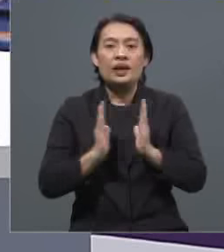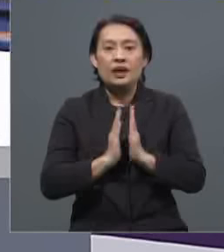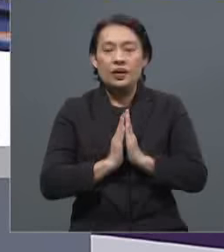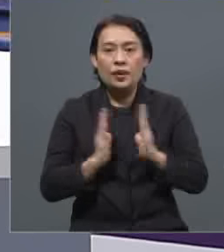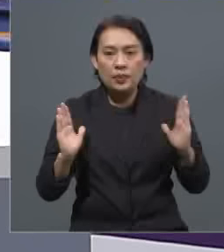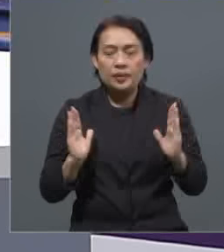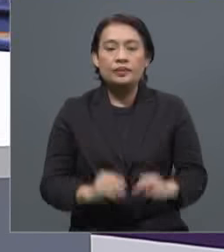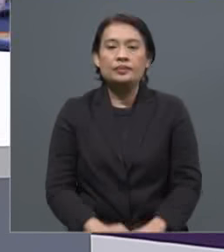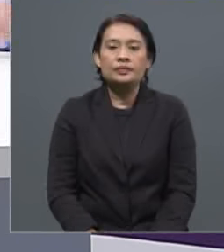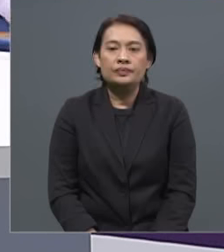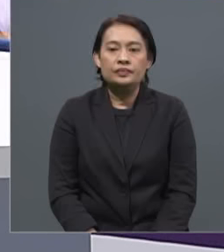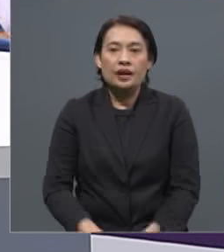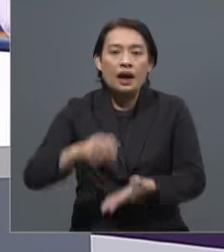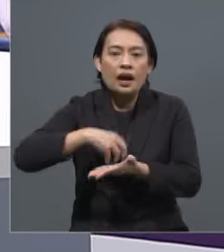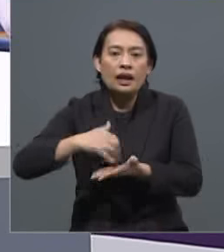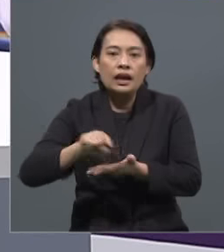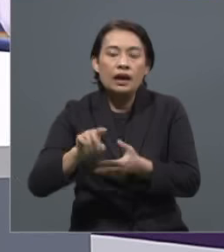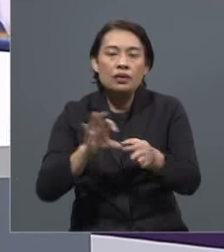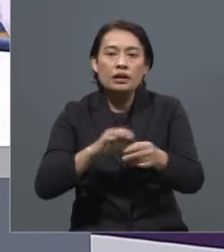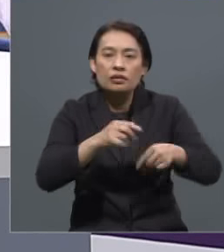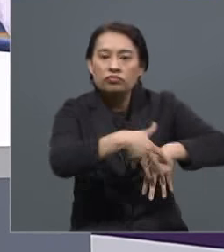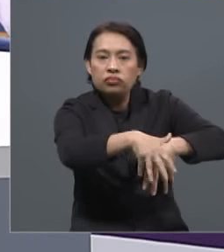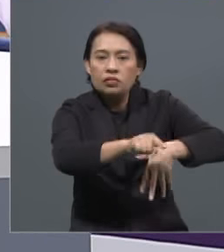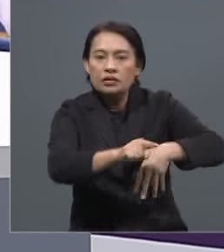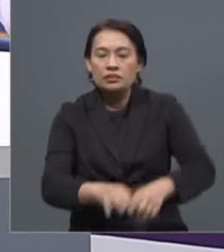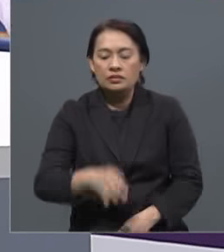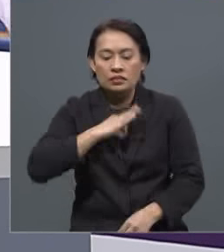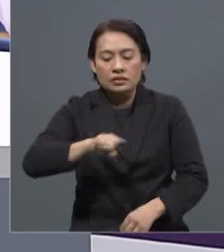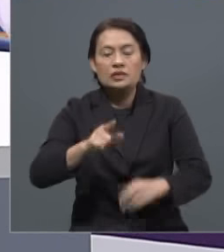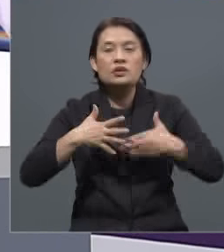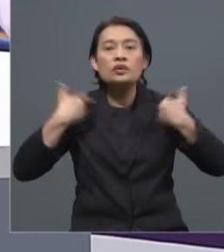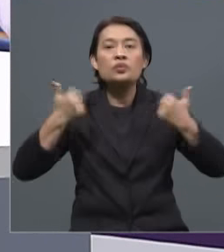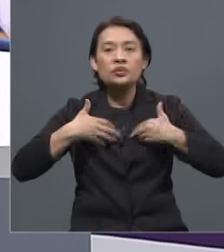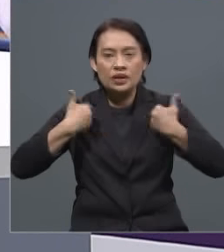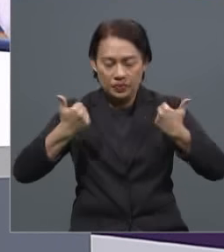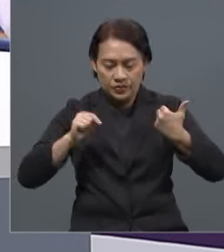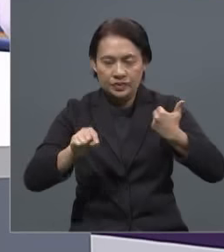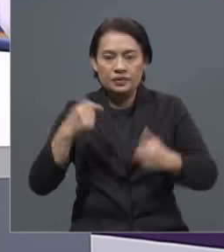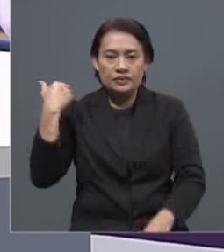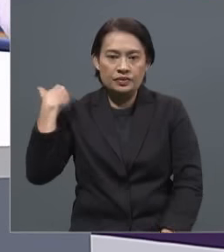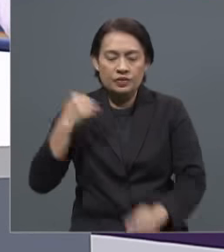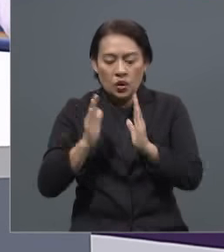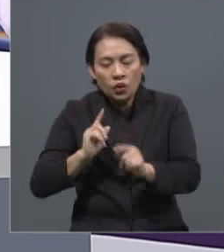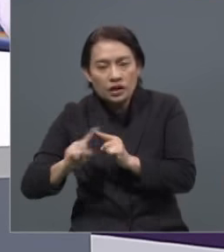รณิตด้วยนะครับโอ้โหรายงานมากลางขบวนเลย เป็นบรรยากาศม่วนซื่นจริงๆนะเพราะฉะนั้นหลายคนที่อยากจะ